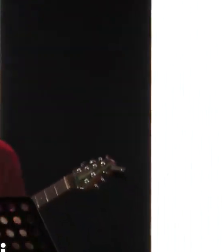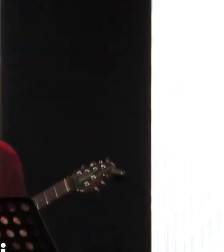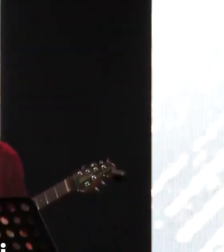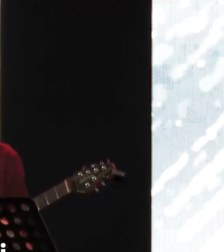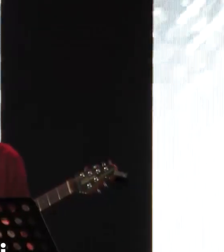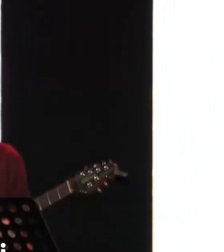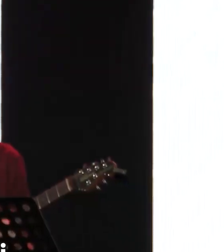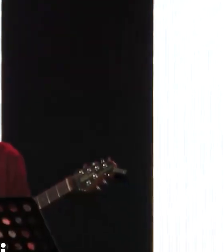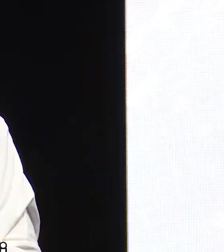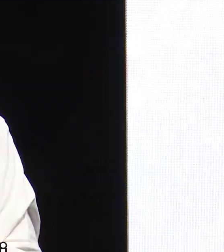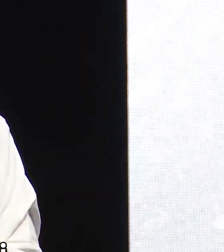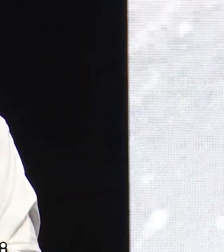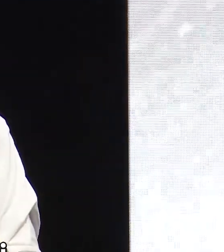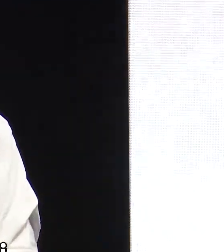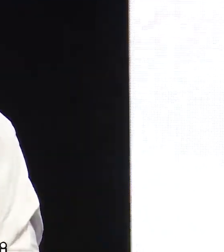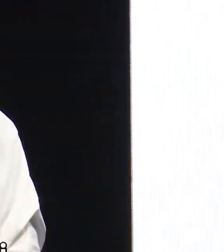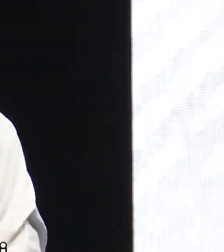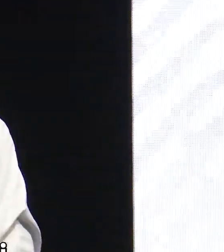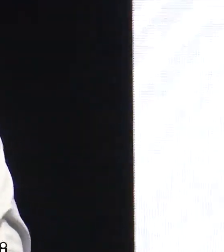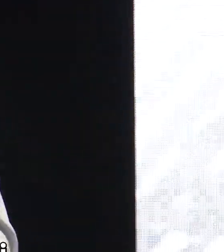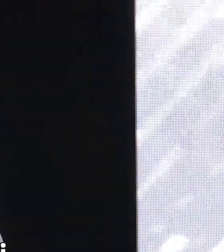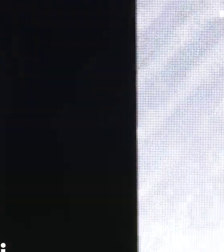menenteramkan hati.